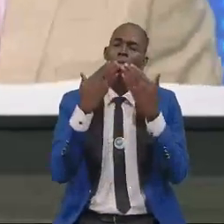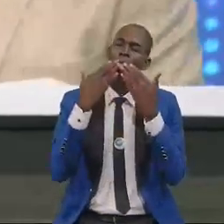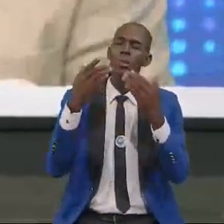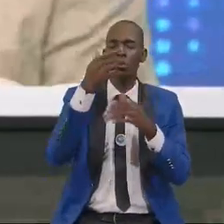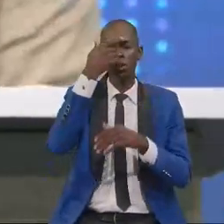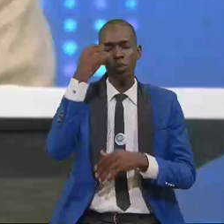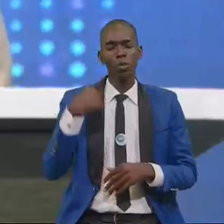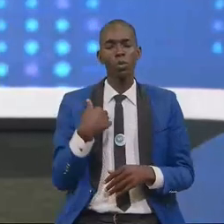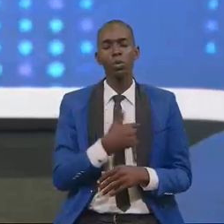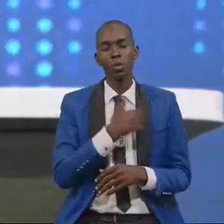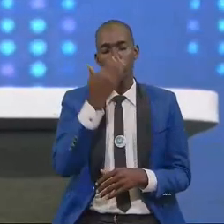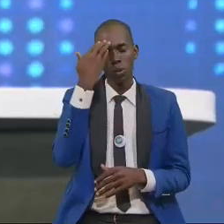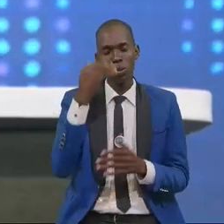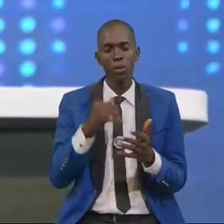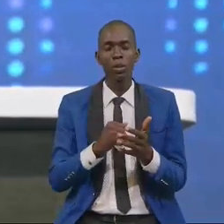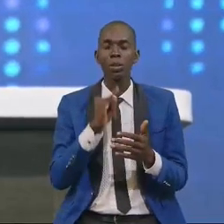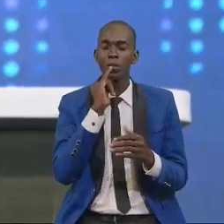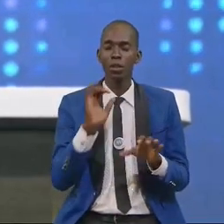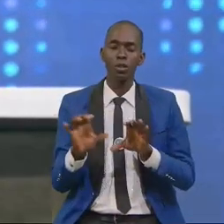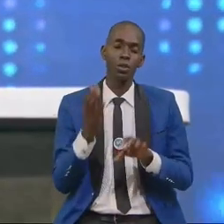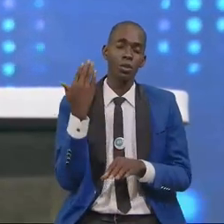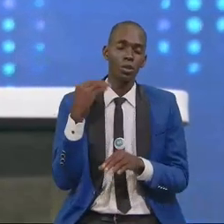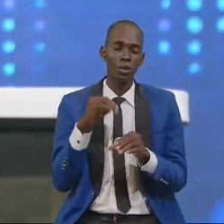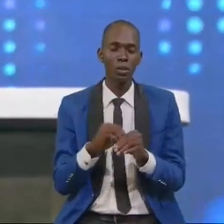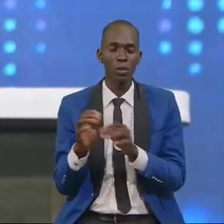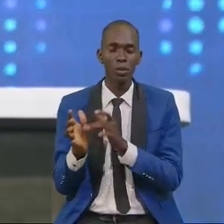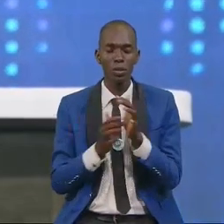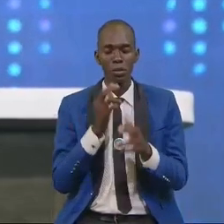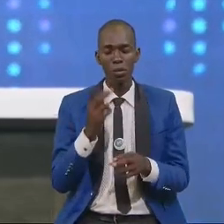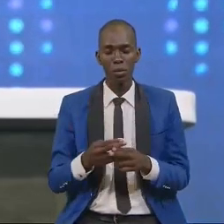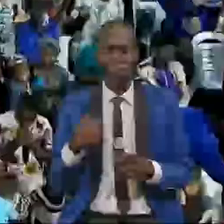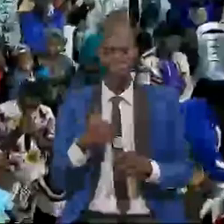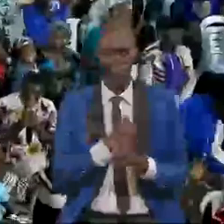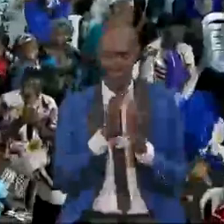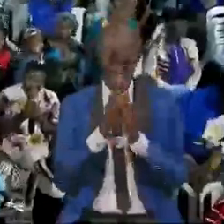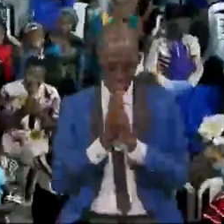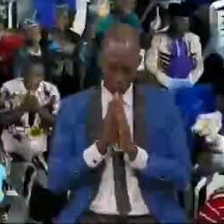que nous savons que c'est fait au nom de Jésus nous prions